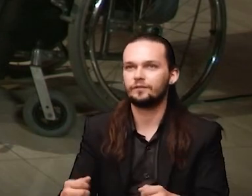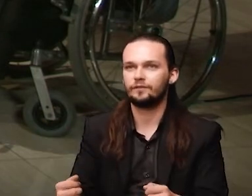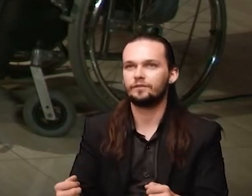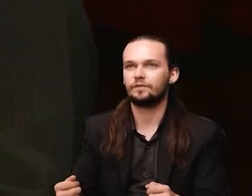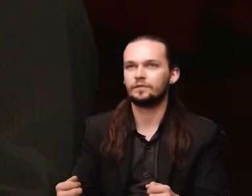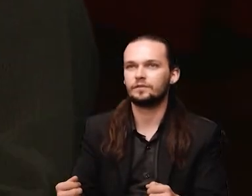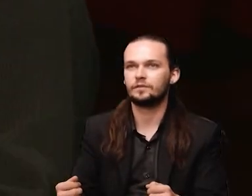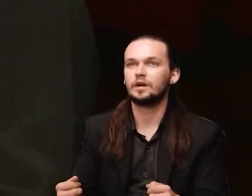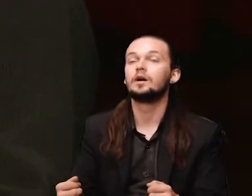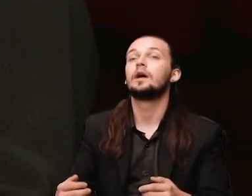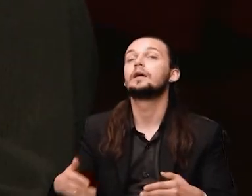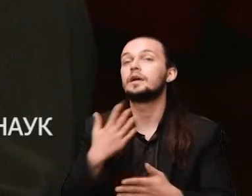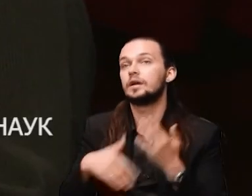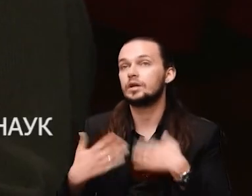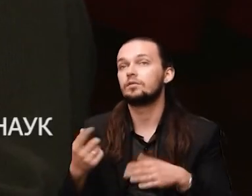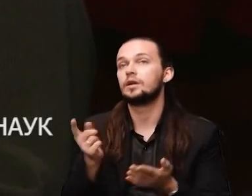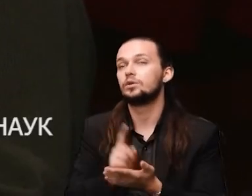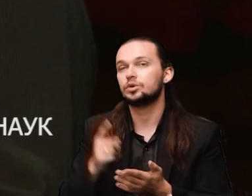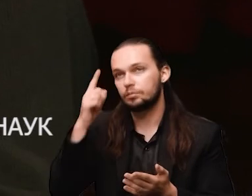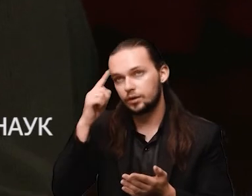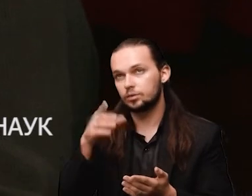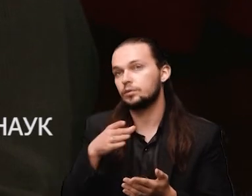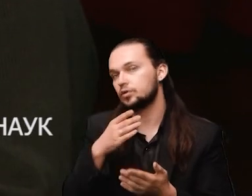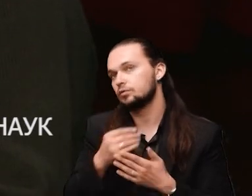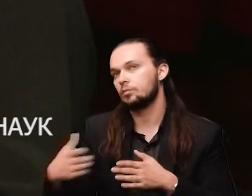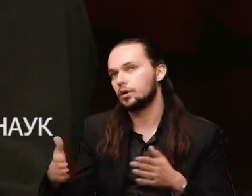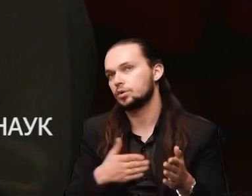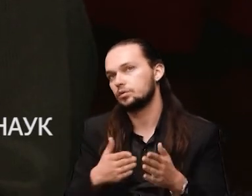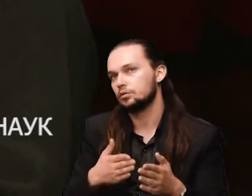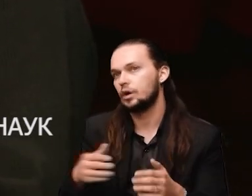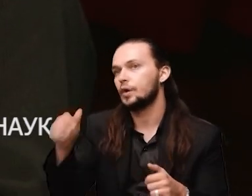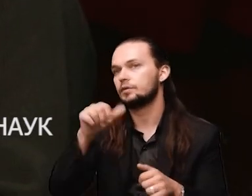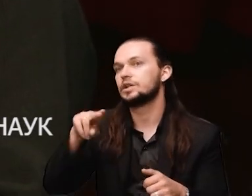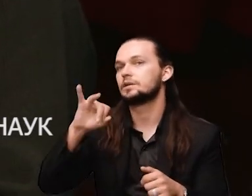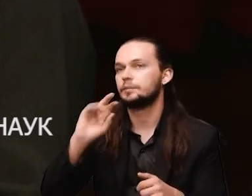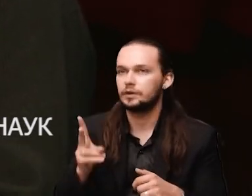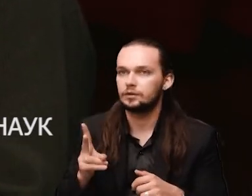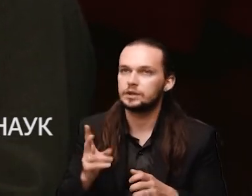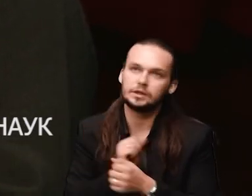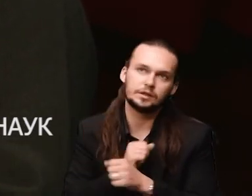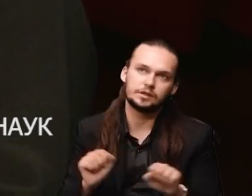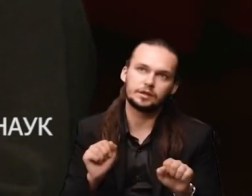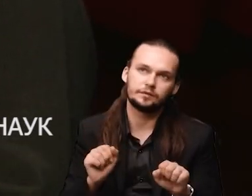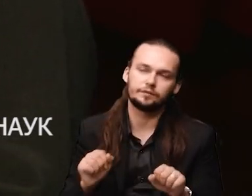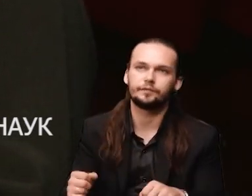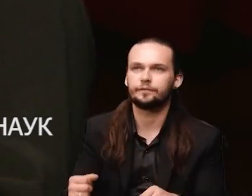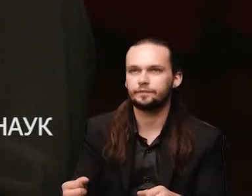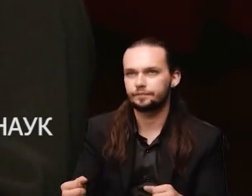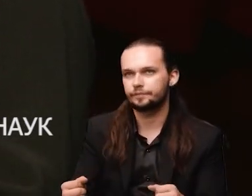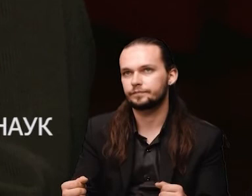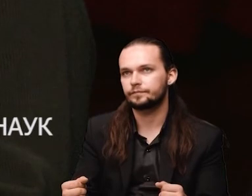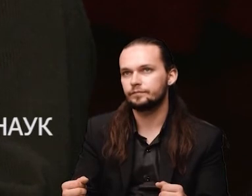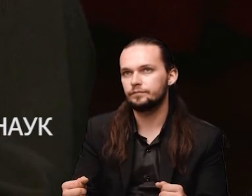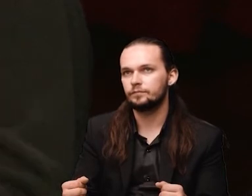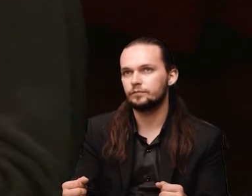в этом отношении должен продумывать свой маршрут, потому что в час пик нереально. Нереально по многим причинам. Потому что уже там